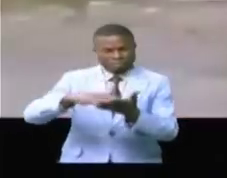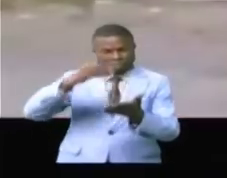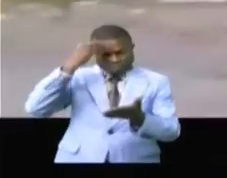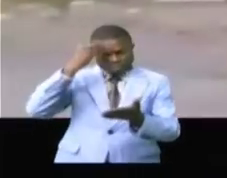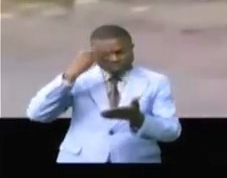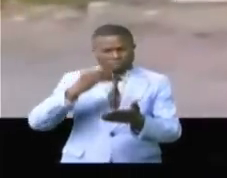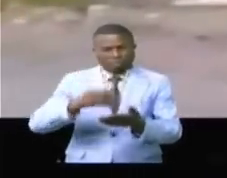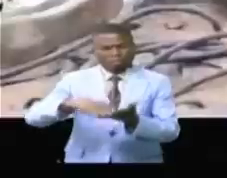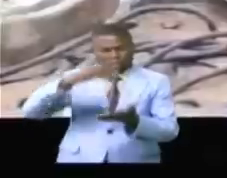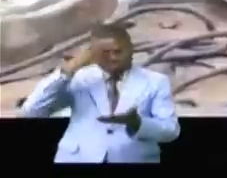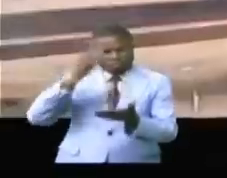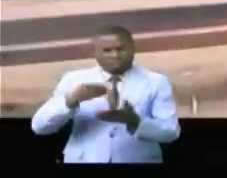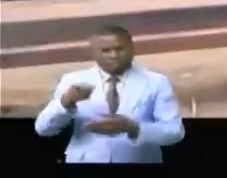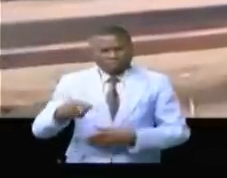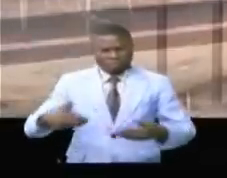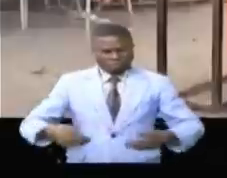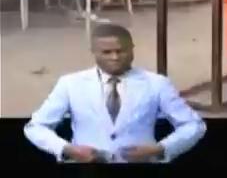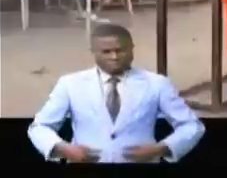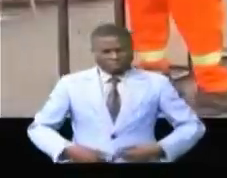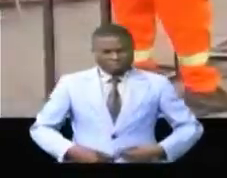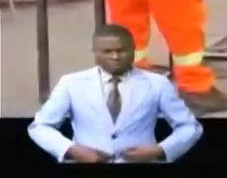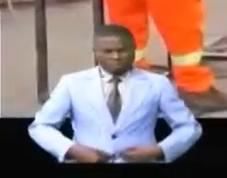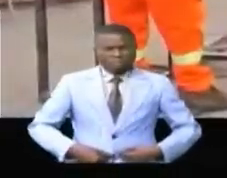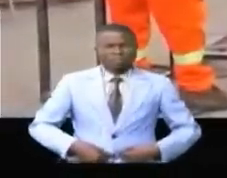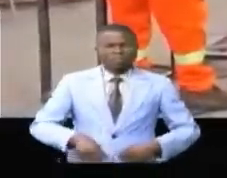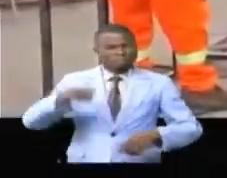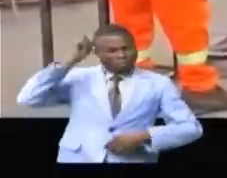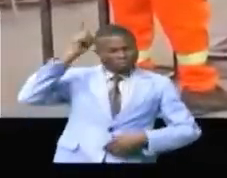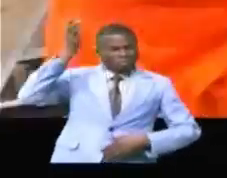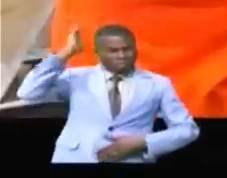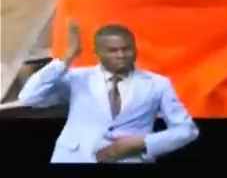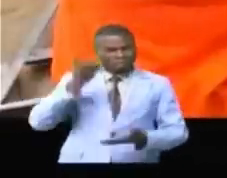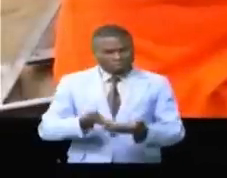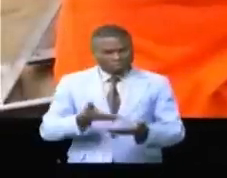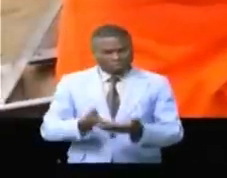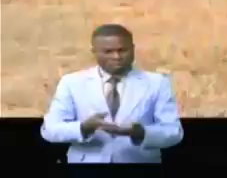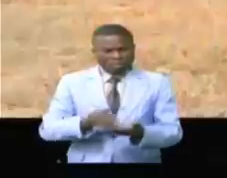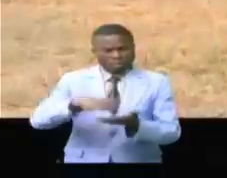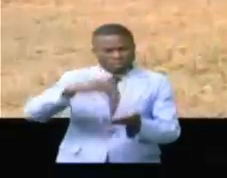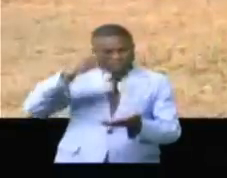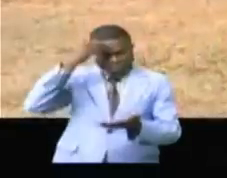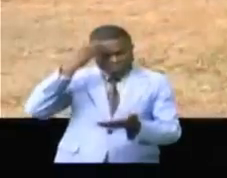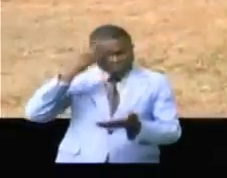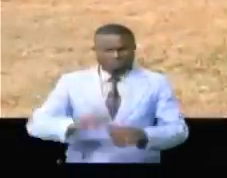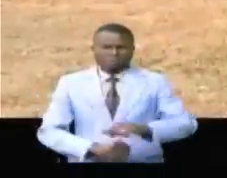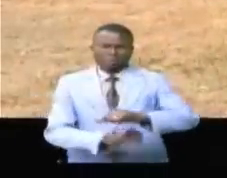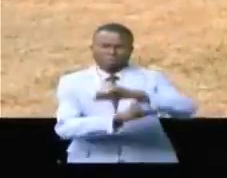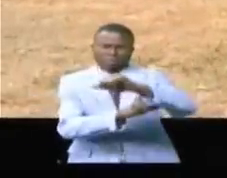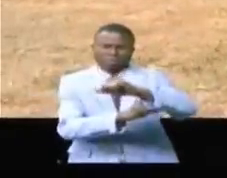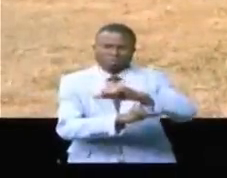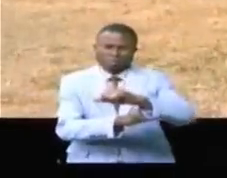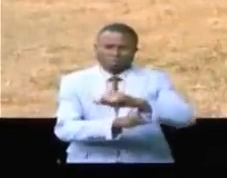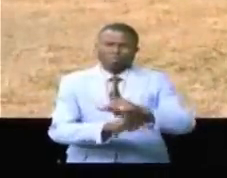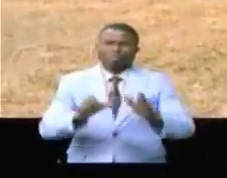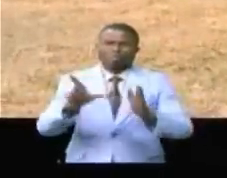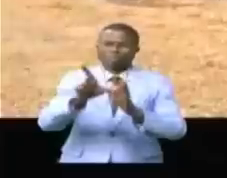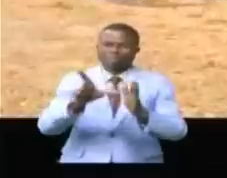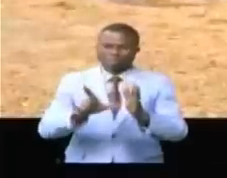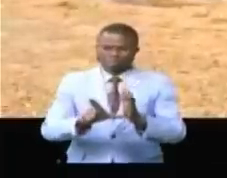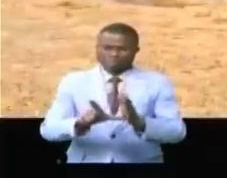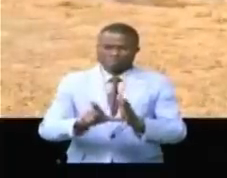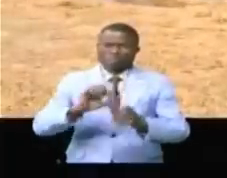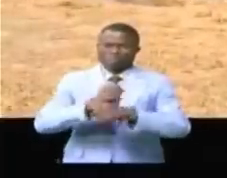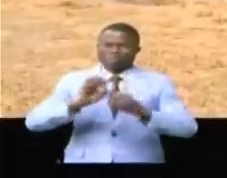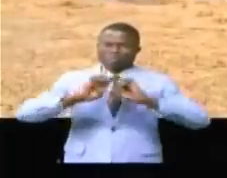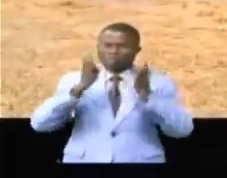l'approche APER, ces jeunes, désœuvrés appelés communément Kuluna, ont bénéficié d'un accompagnement direct de très près, dans